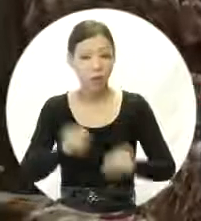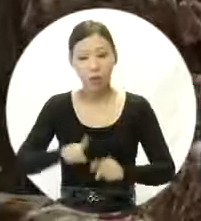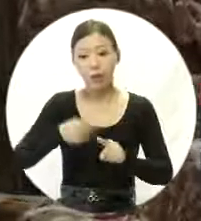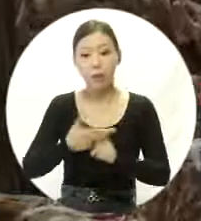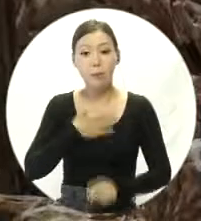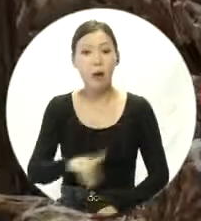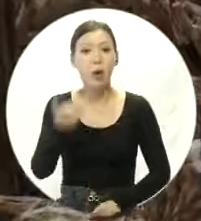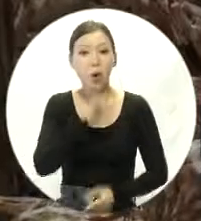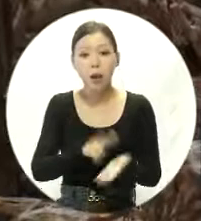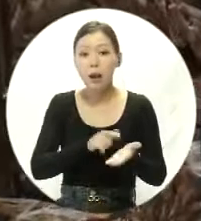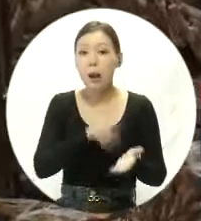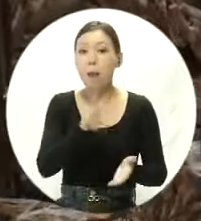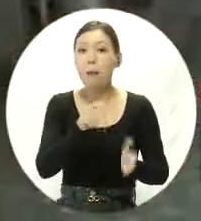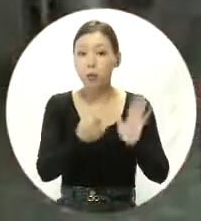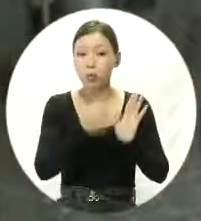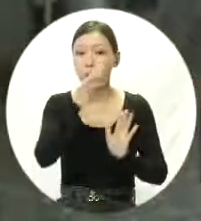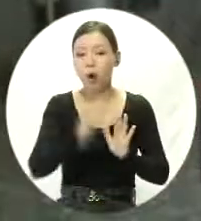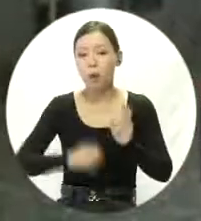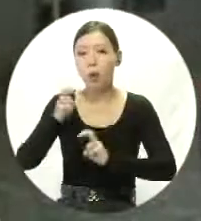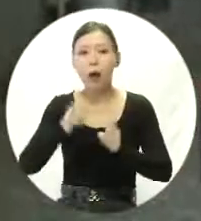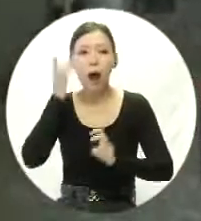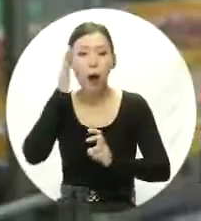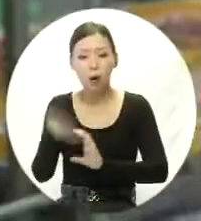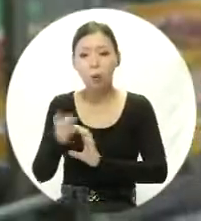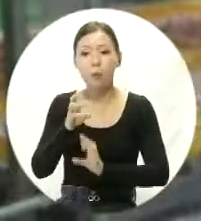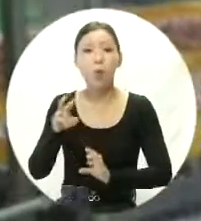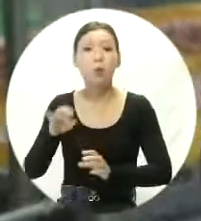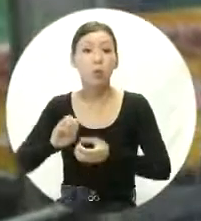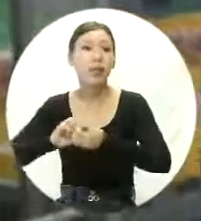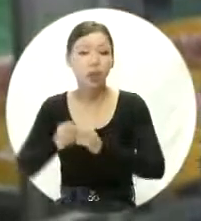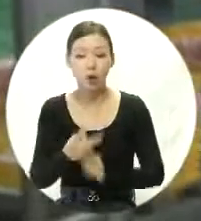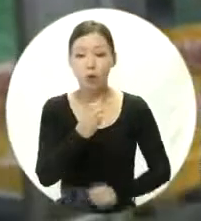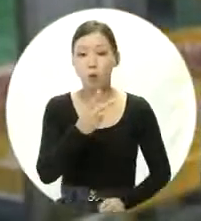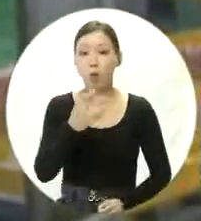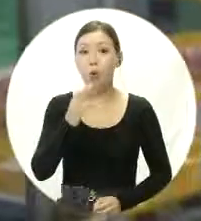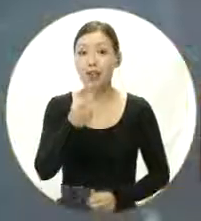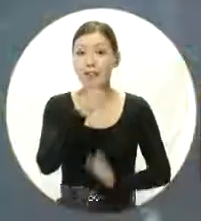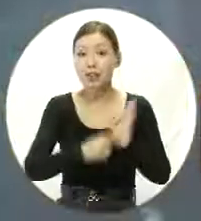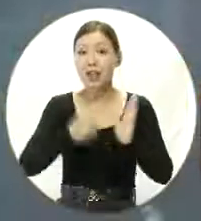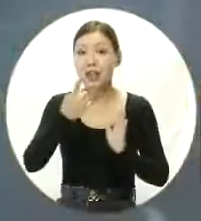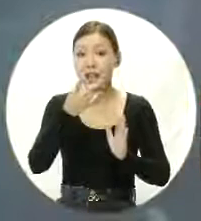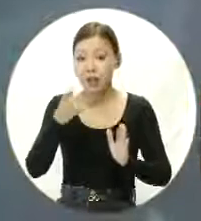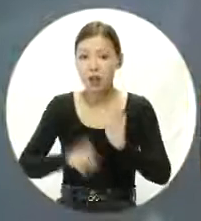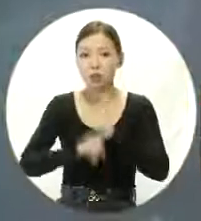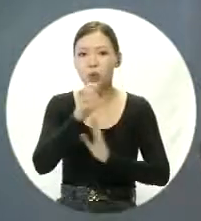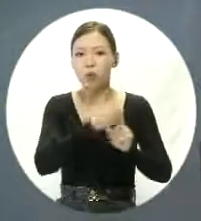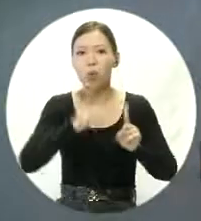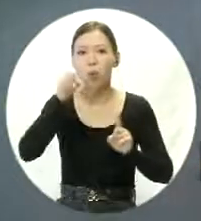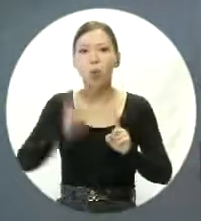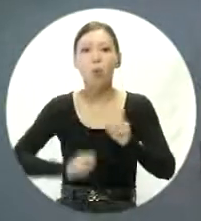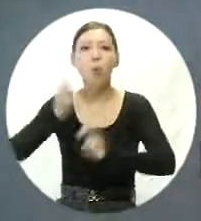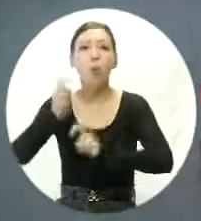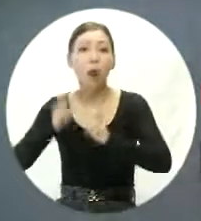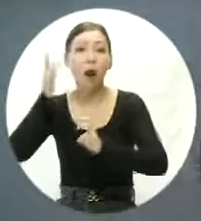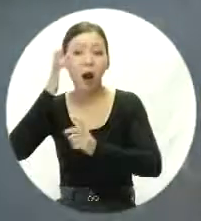гадна одоор манай улс хэрэглээний махныхаа 6% үйлдвэрлэлийн аргаар боловсруулан хэрэглэж байгаа бол 2023 оны 1 сарын 1-ээс 100% үйлдвэрлэлийн аргаар